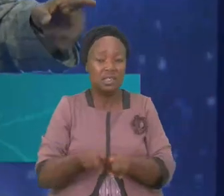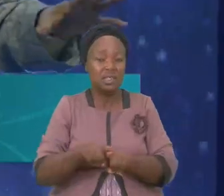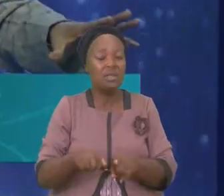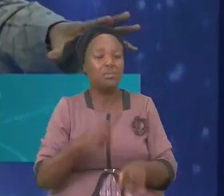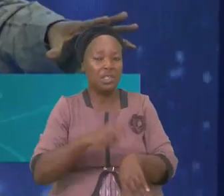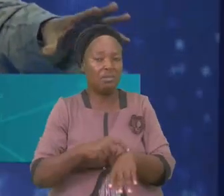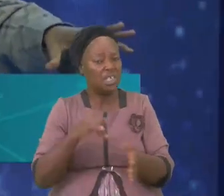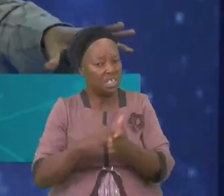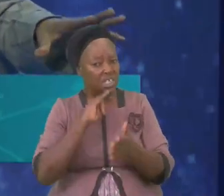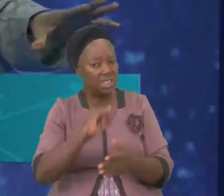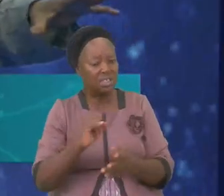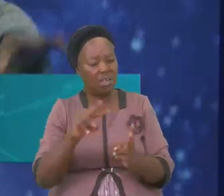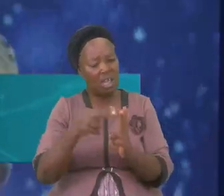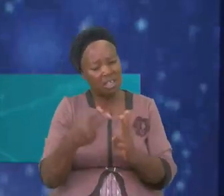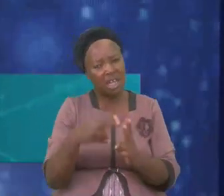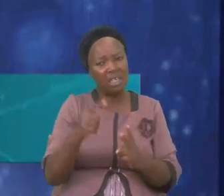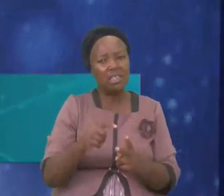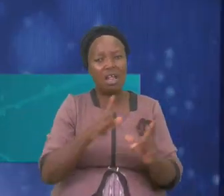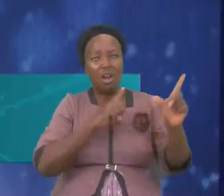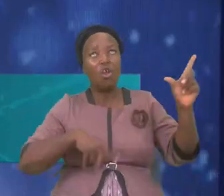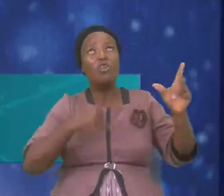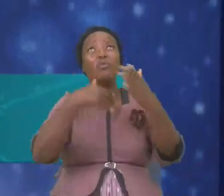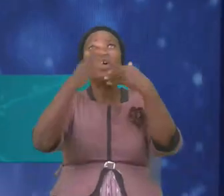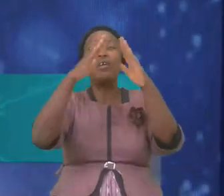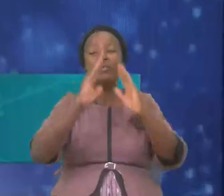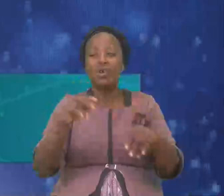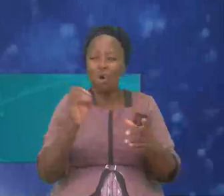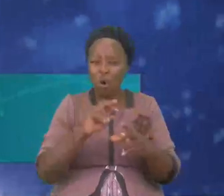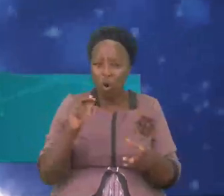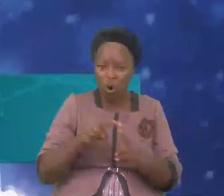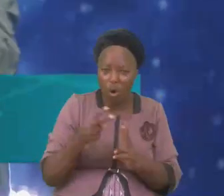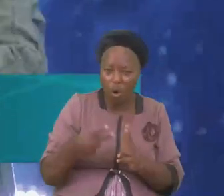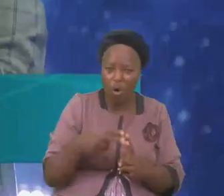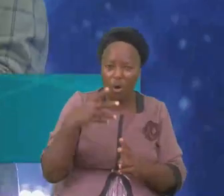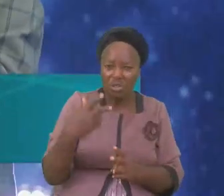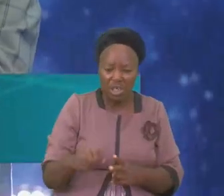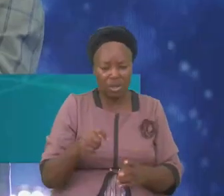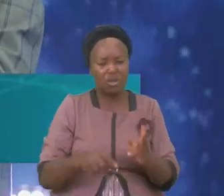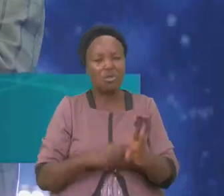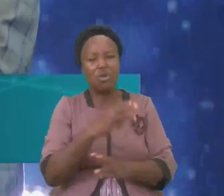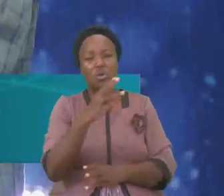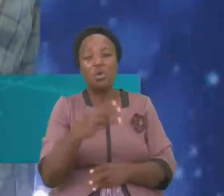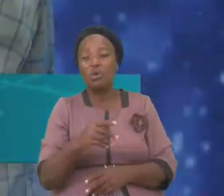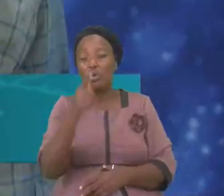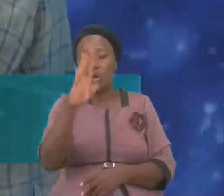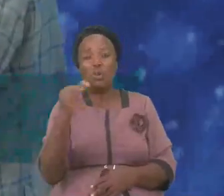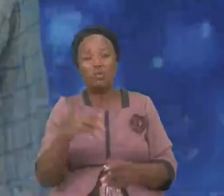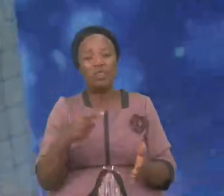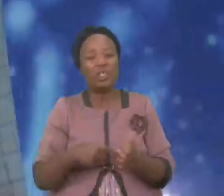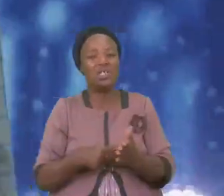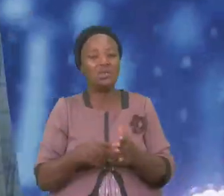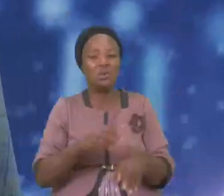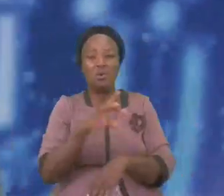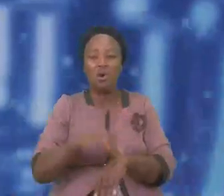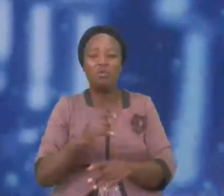le Seigneur du ciel ou Nebuchadnezzar, le Dieu de cette terre à